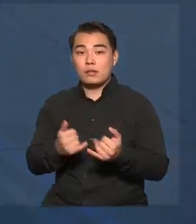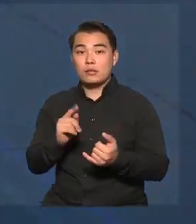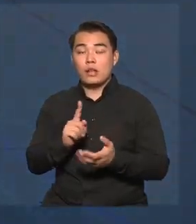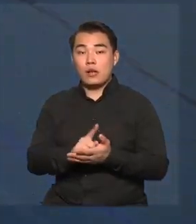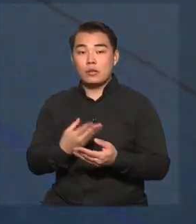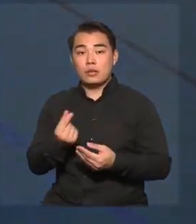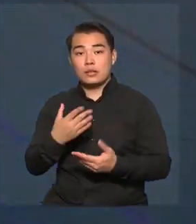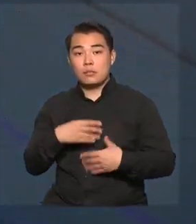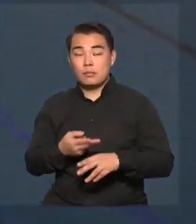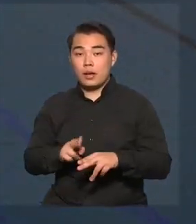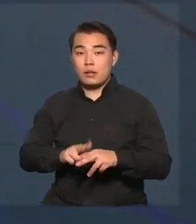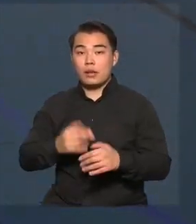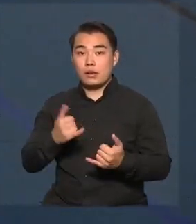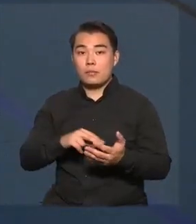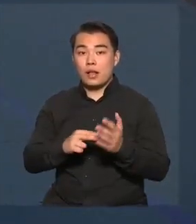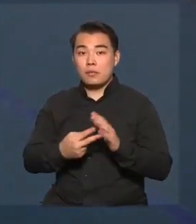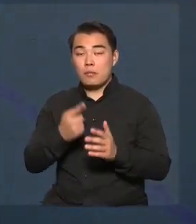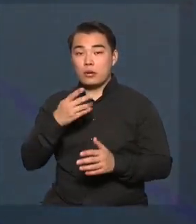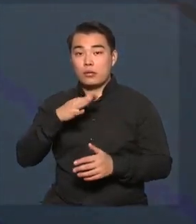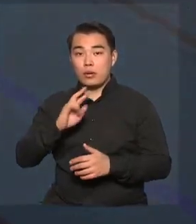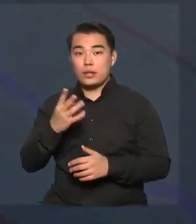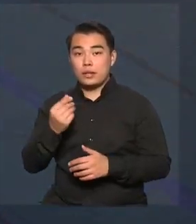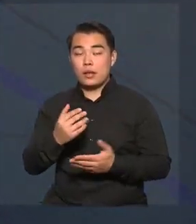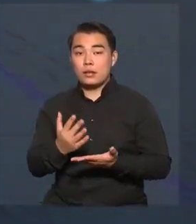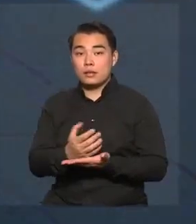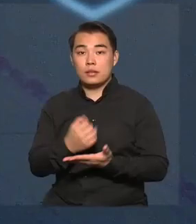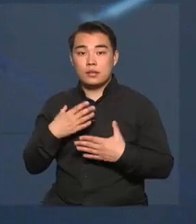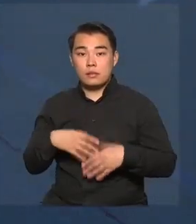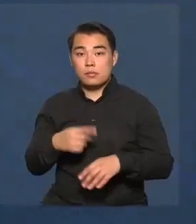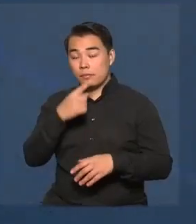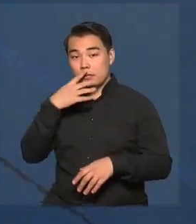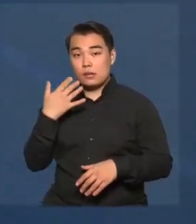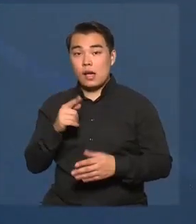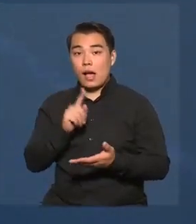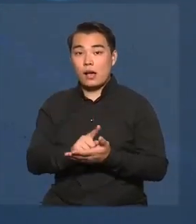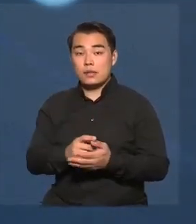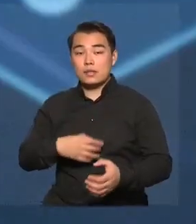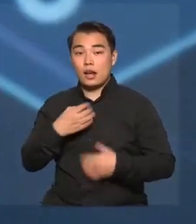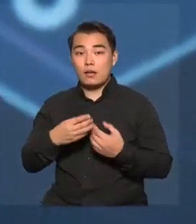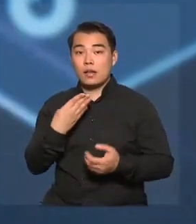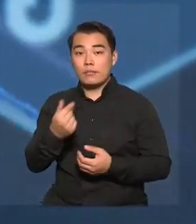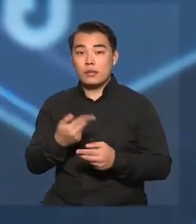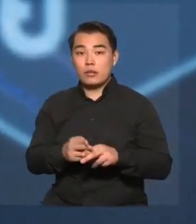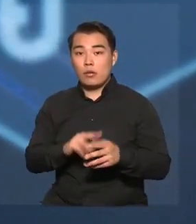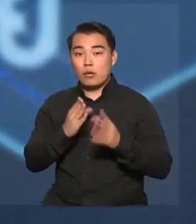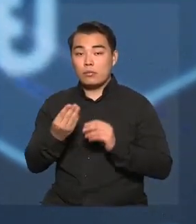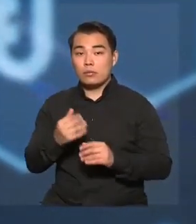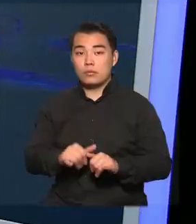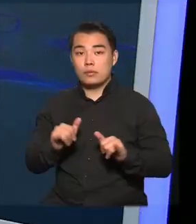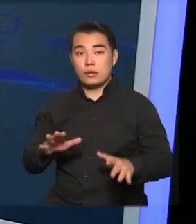төлемеген. Соның кесірінен жоспарланған 1 триллион теңге жиналмай қалған. Айтпақшы, биыл міндетті сақтандыруға төленетін қаражат